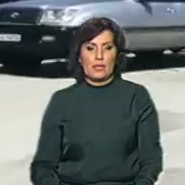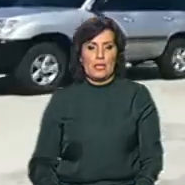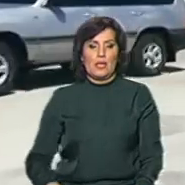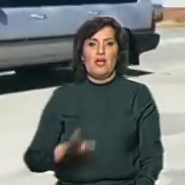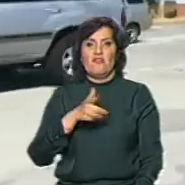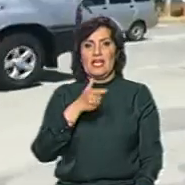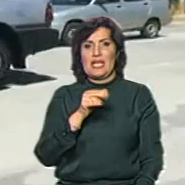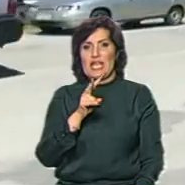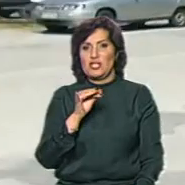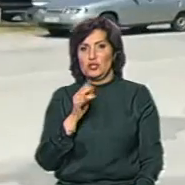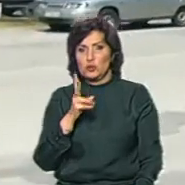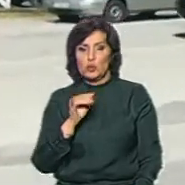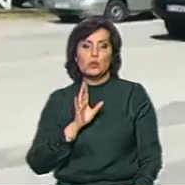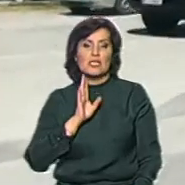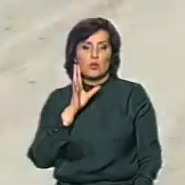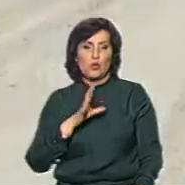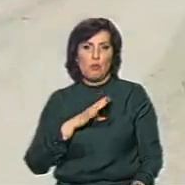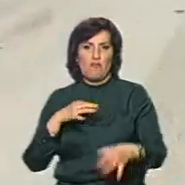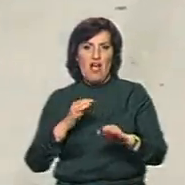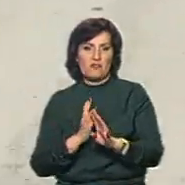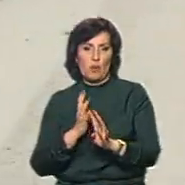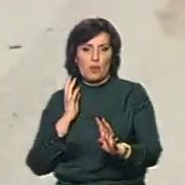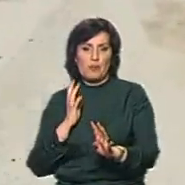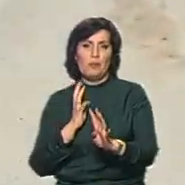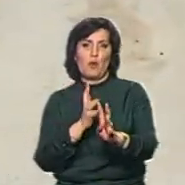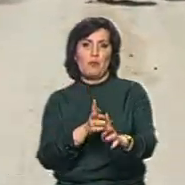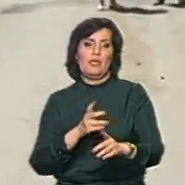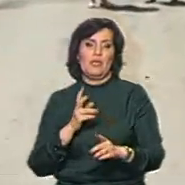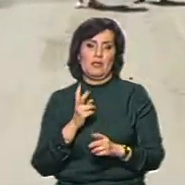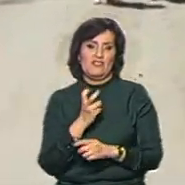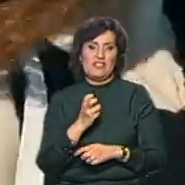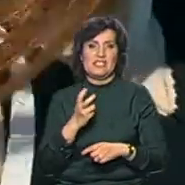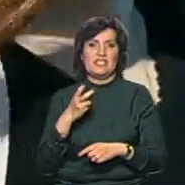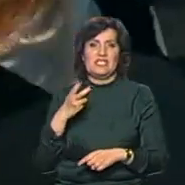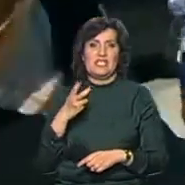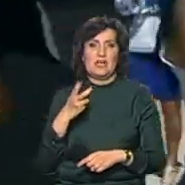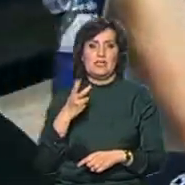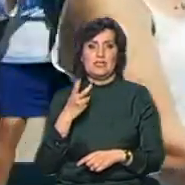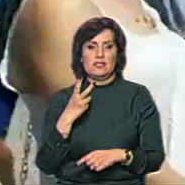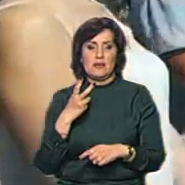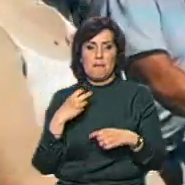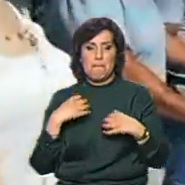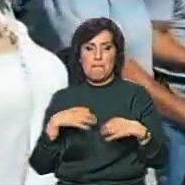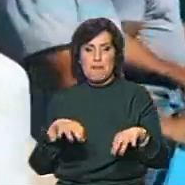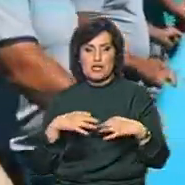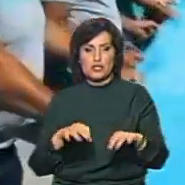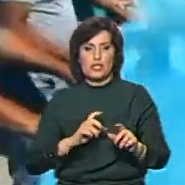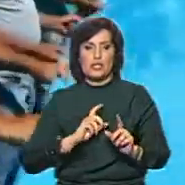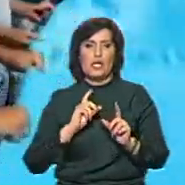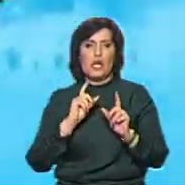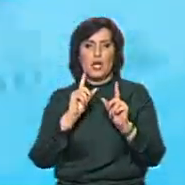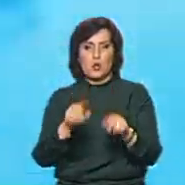У Генічеську зранку відбувся автопробіг на підтримку кримських татар. Понад 200 машин рушили